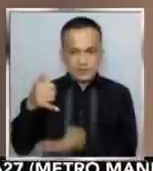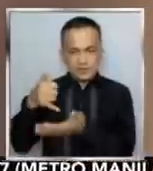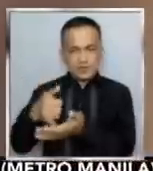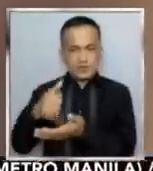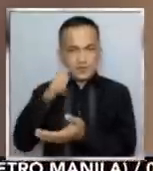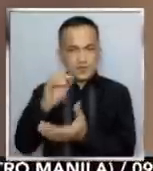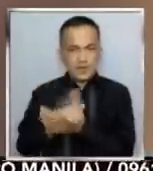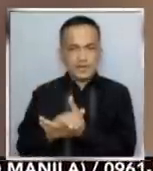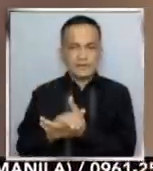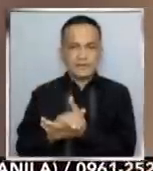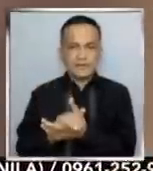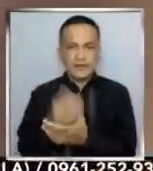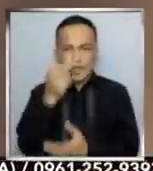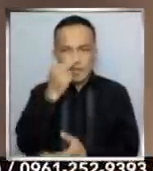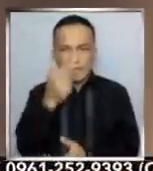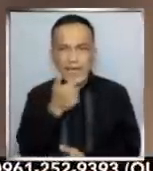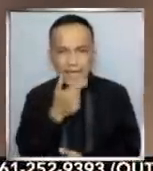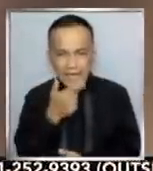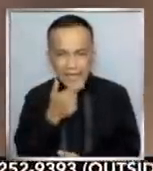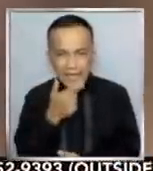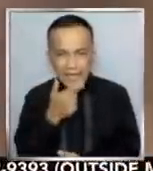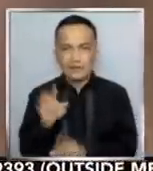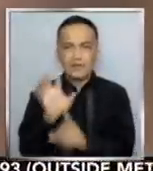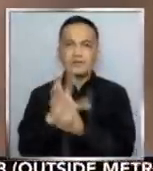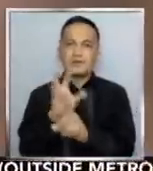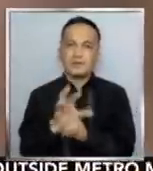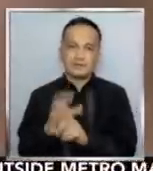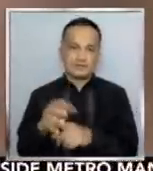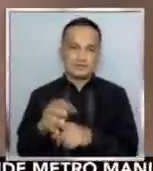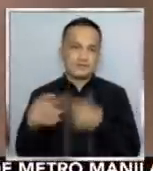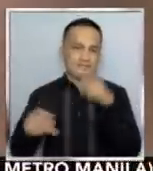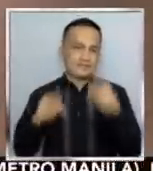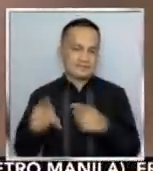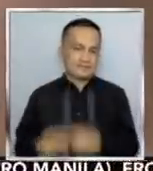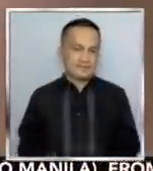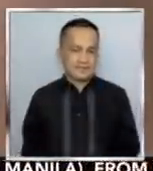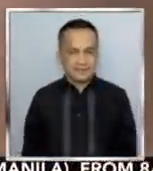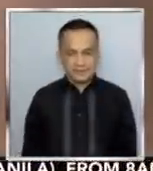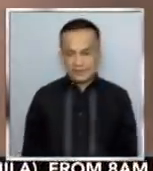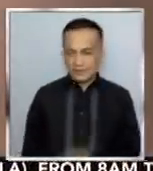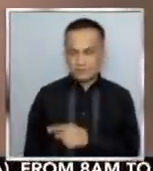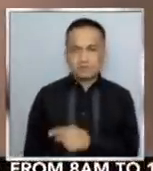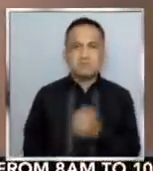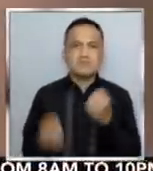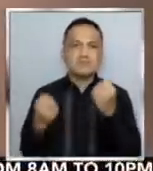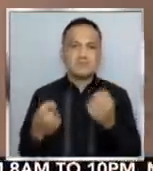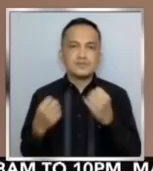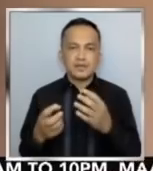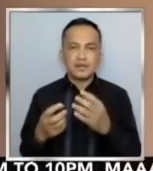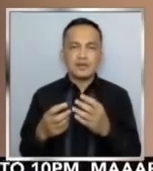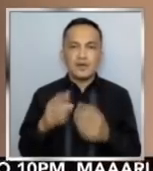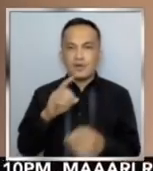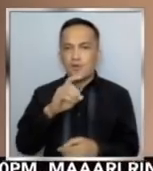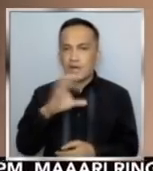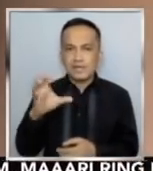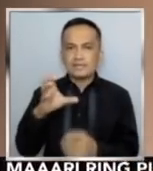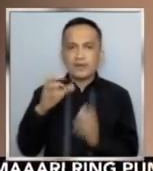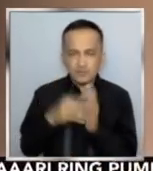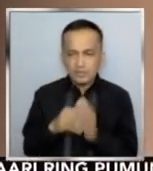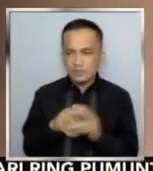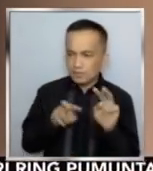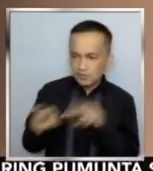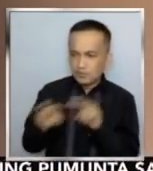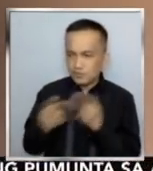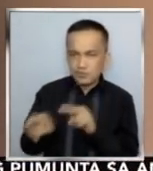na bentang-benta sa netizens at umaani ng daan-daang libong views. What?